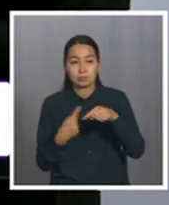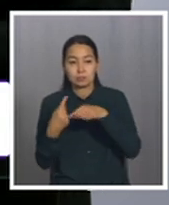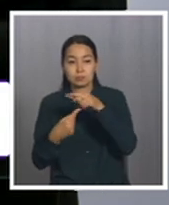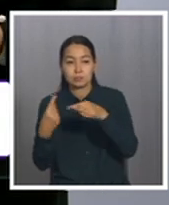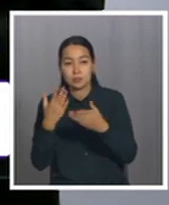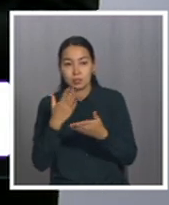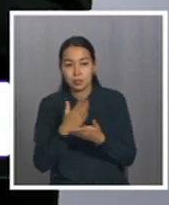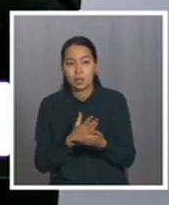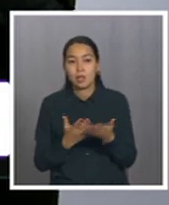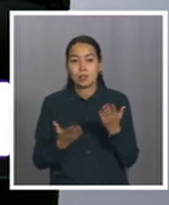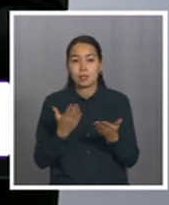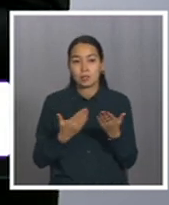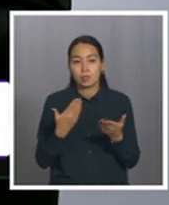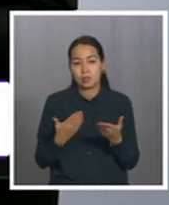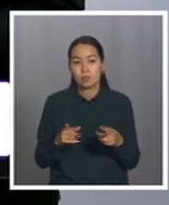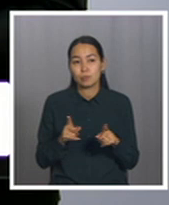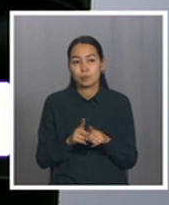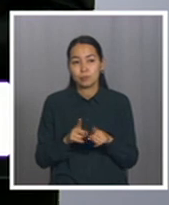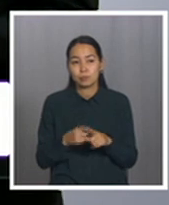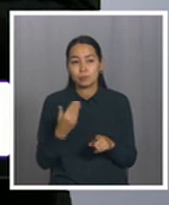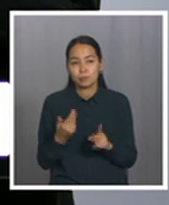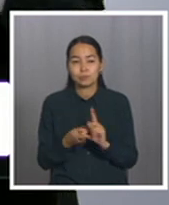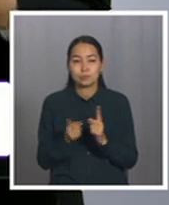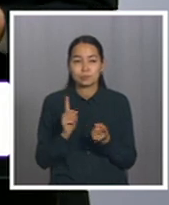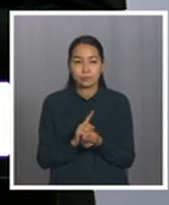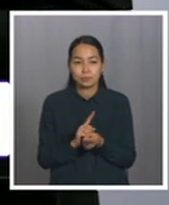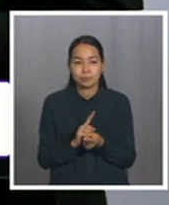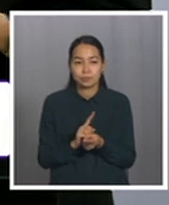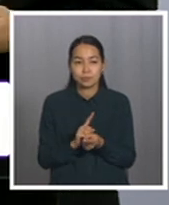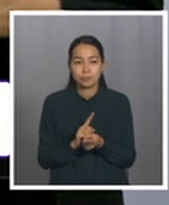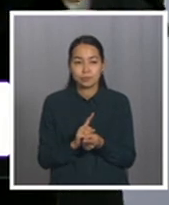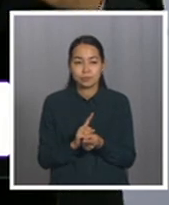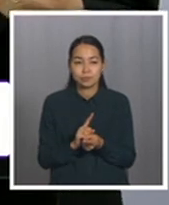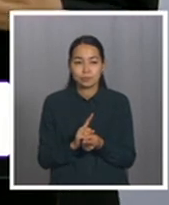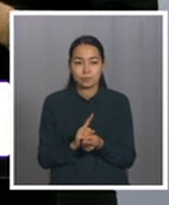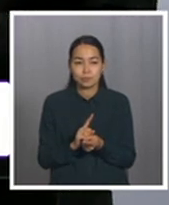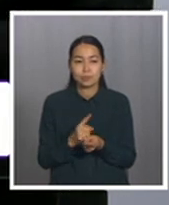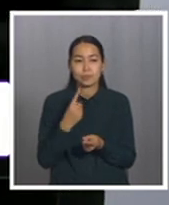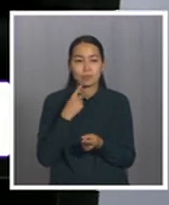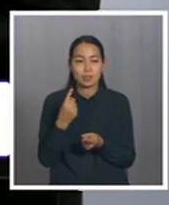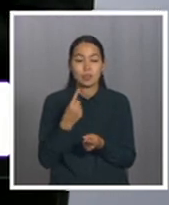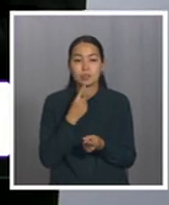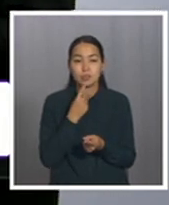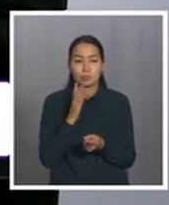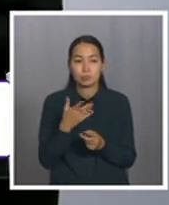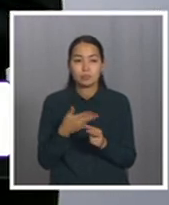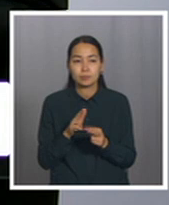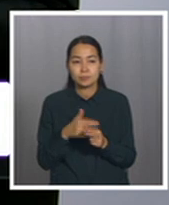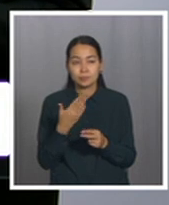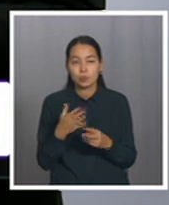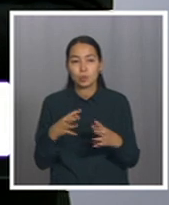болмаса кейде доптың траекториясы керісінше қақпашыға анықтауы қиын болу үшін допқа